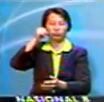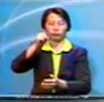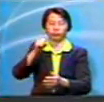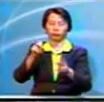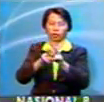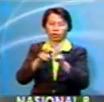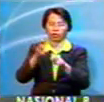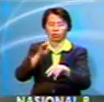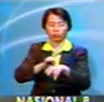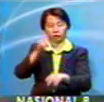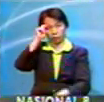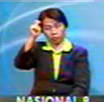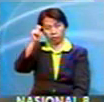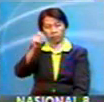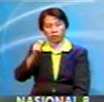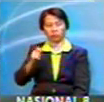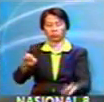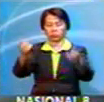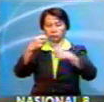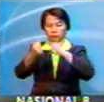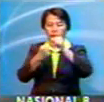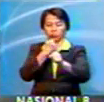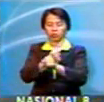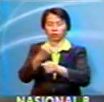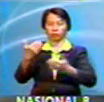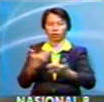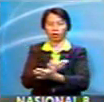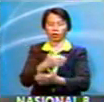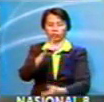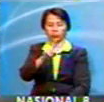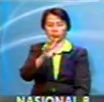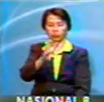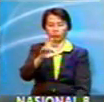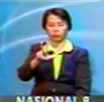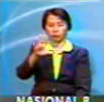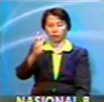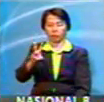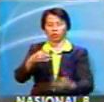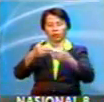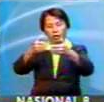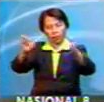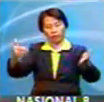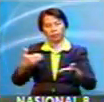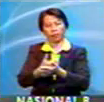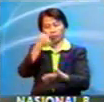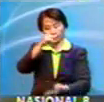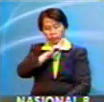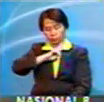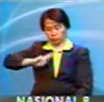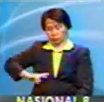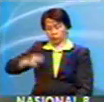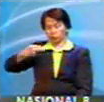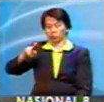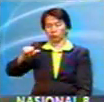di Besut, Terengganu. Namun kedatangan tahun Hijrah 1436 membuka lembaran baharu buat Raja Husin Raja